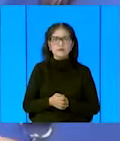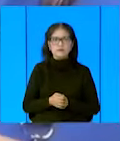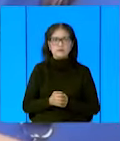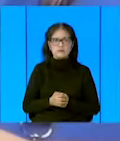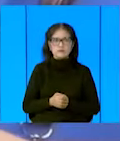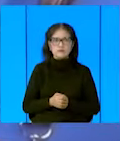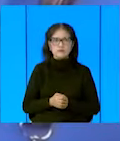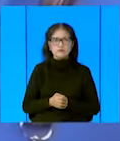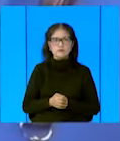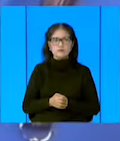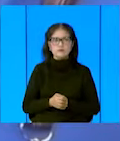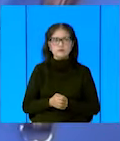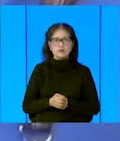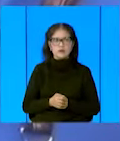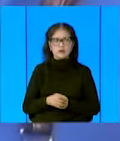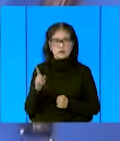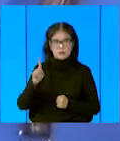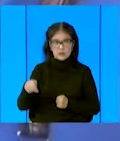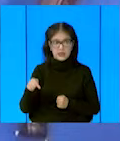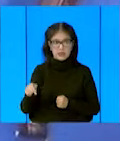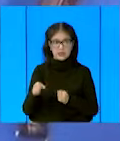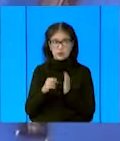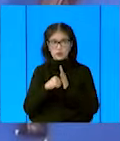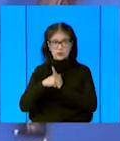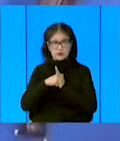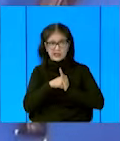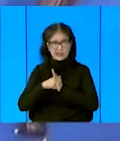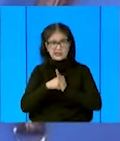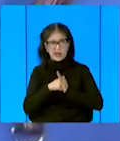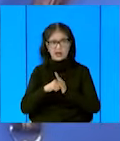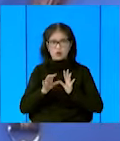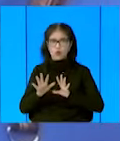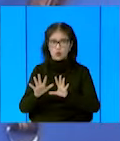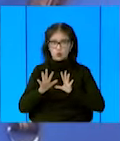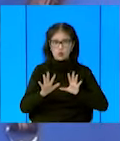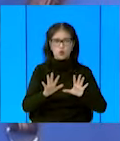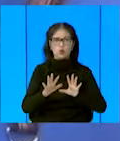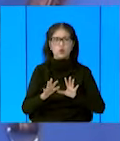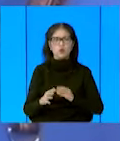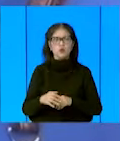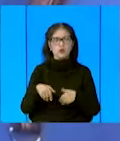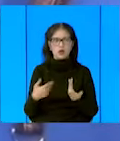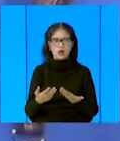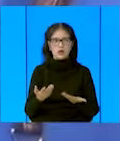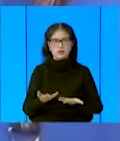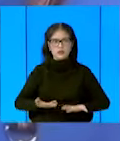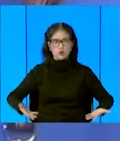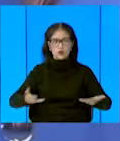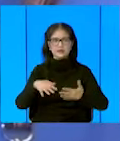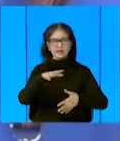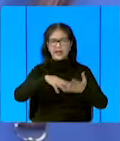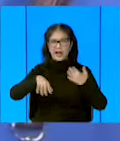Mereka itu langsung desak-desakan keluar, dorong, ya bikin chaos lah, bikin rusuh suasana